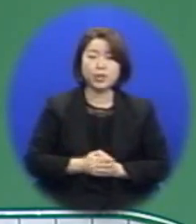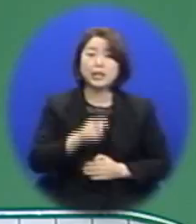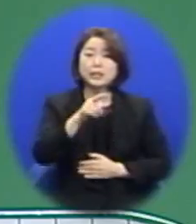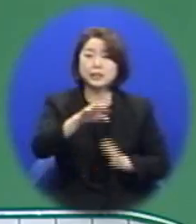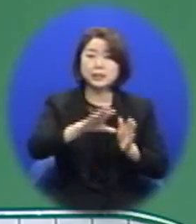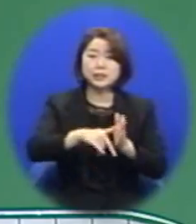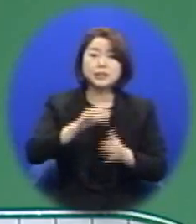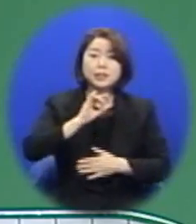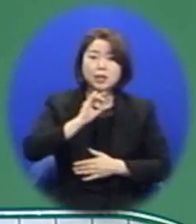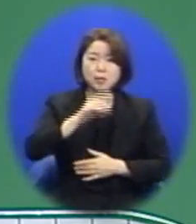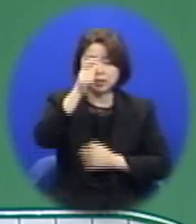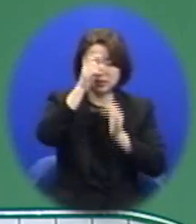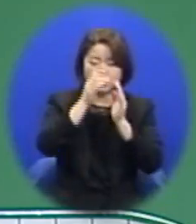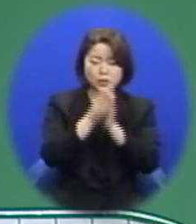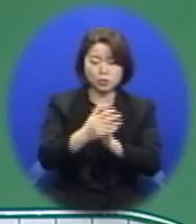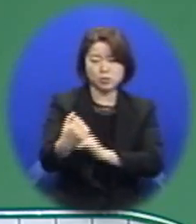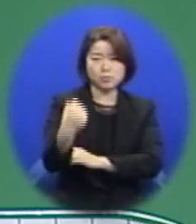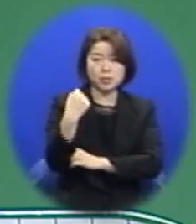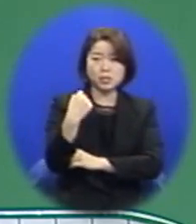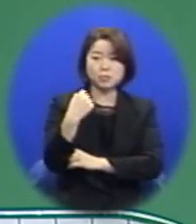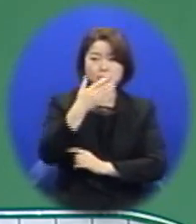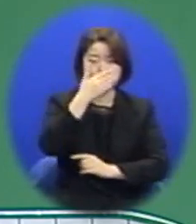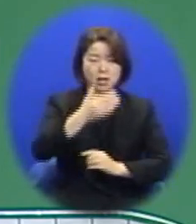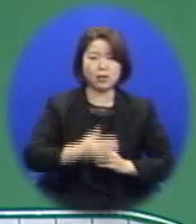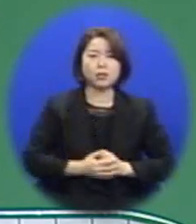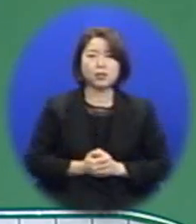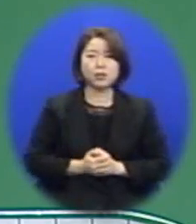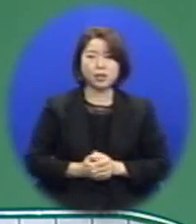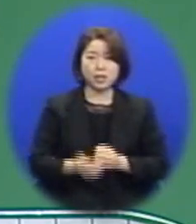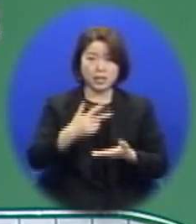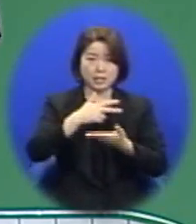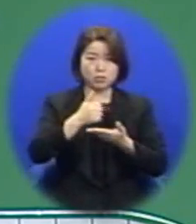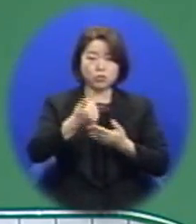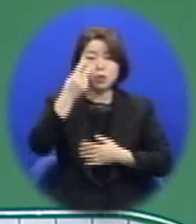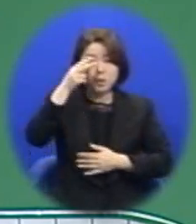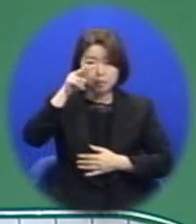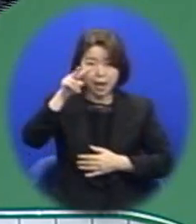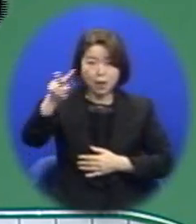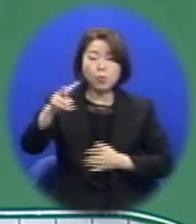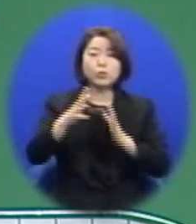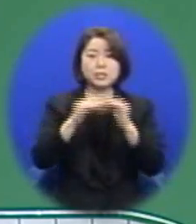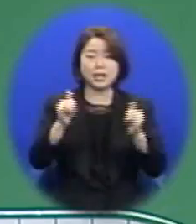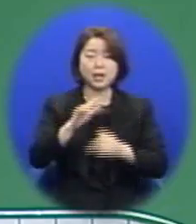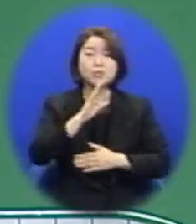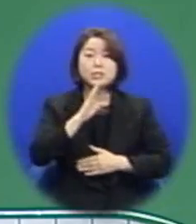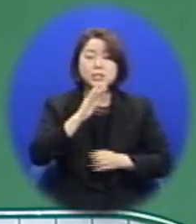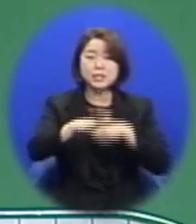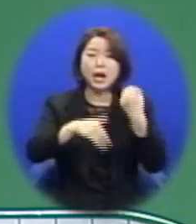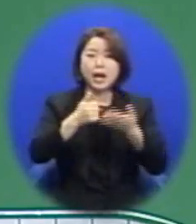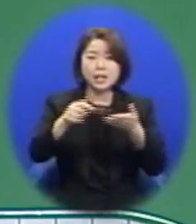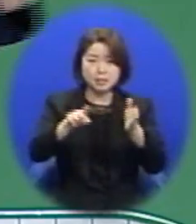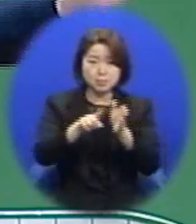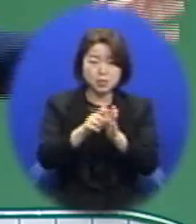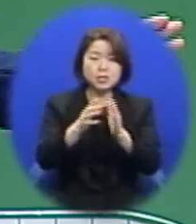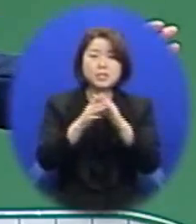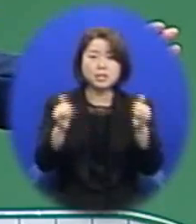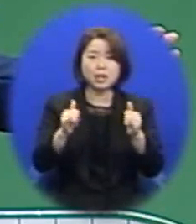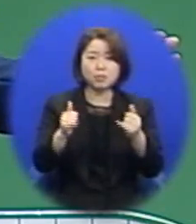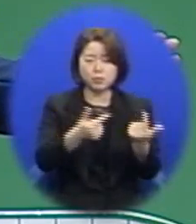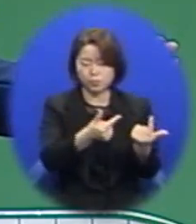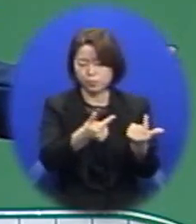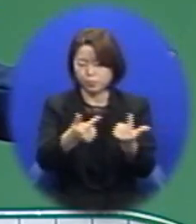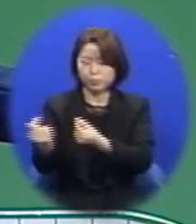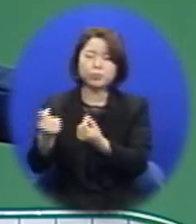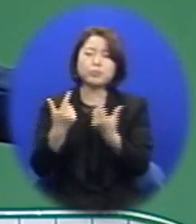그때만 기도가 힘이 있는 거예요. 주님을 바라보는 사람은, 진짜 하나님을 믿는 사람은 다 그렇게